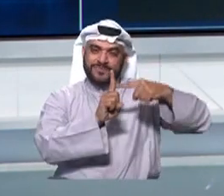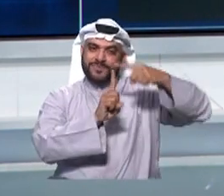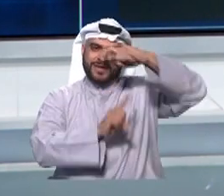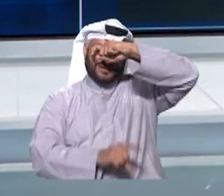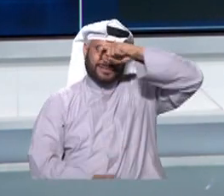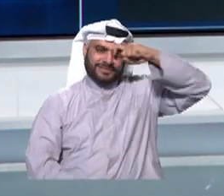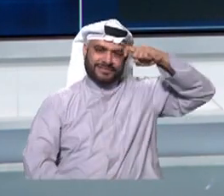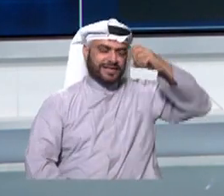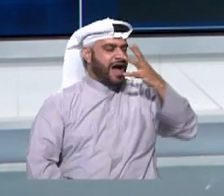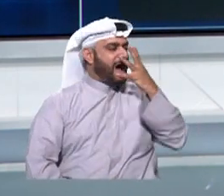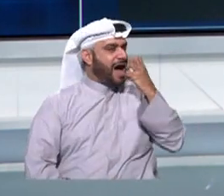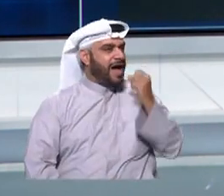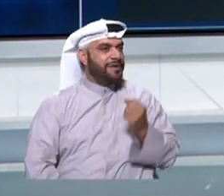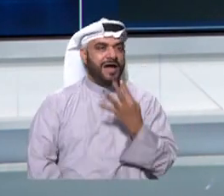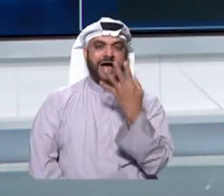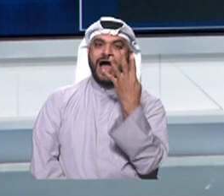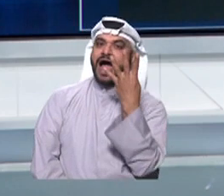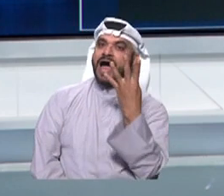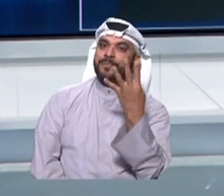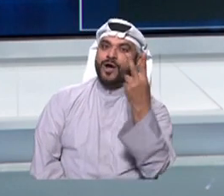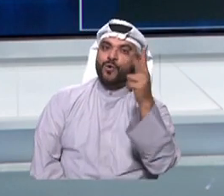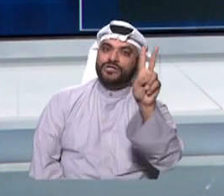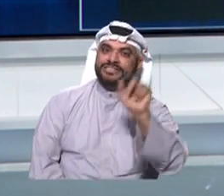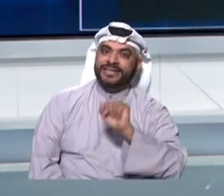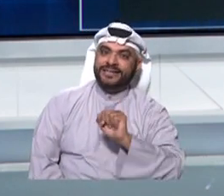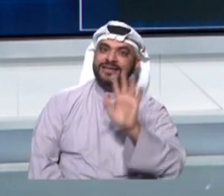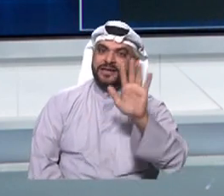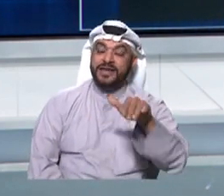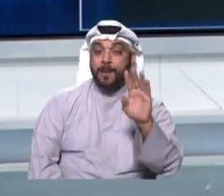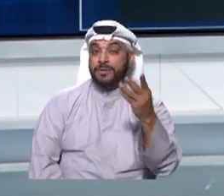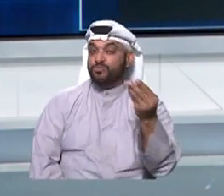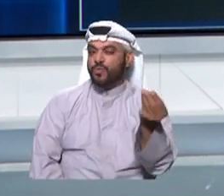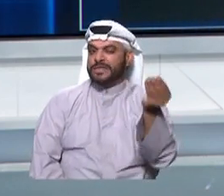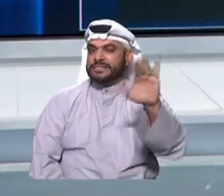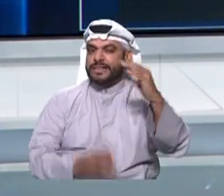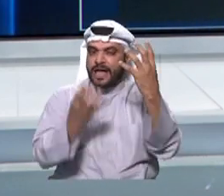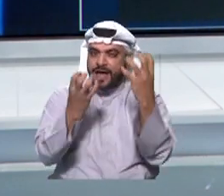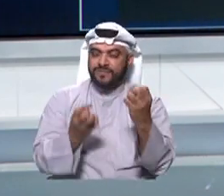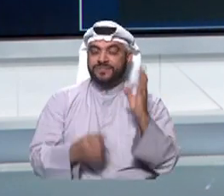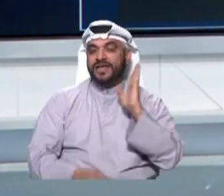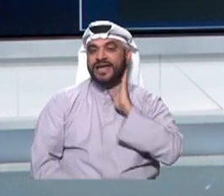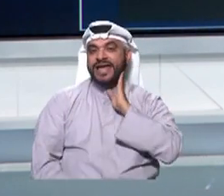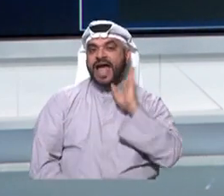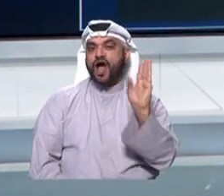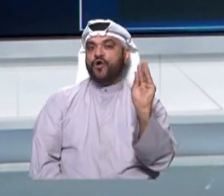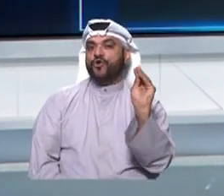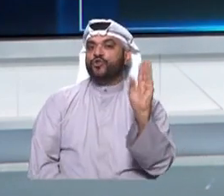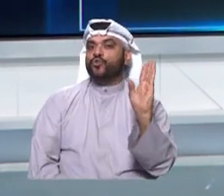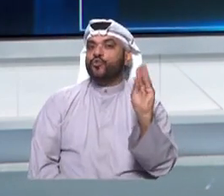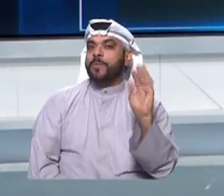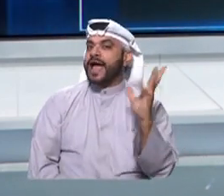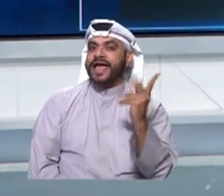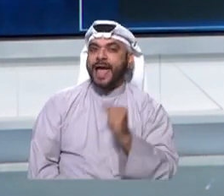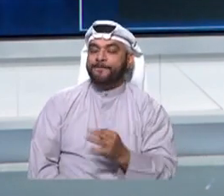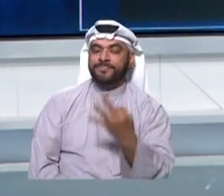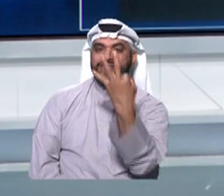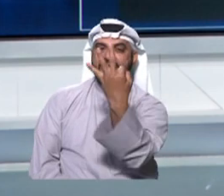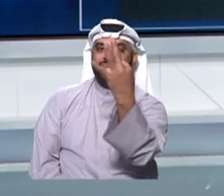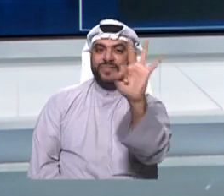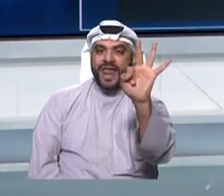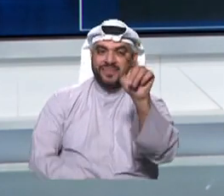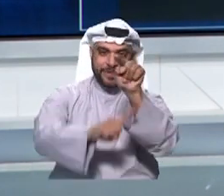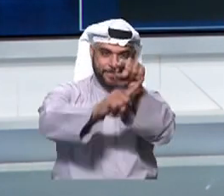درجة مئوية، ولكن المحسوسة 22 درجة مئوية، الرطوبة النسبية 33%، والرؤية